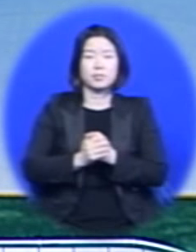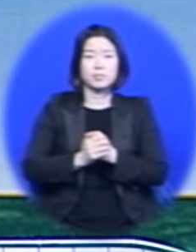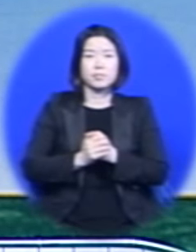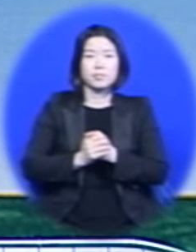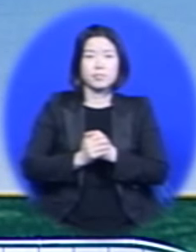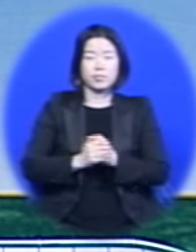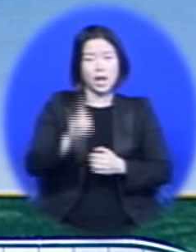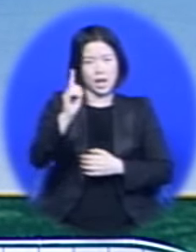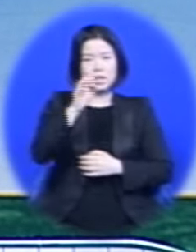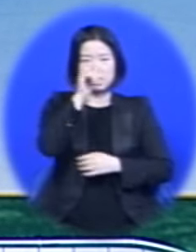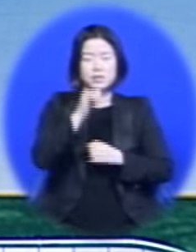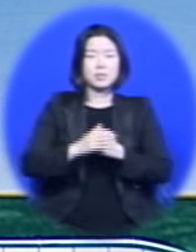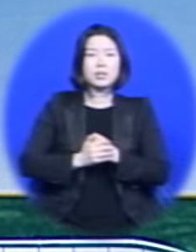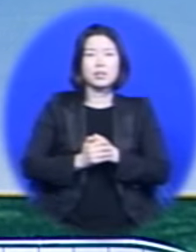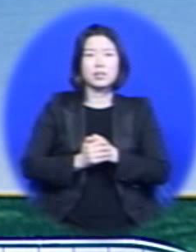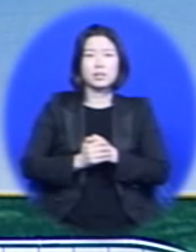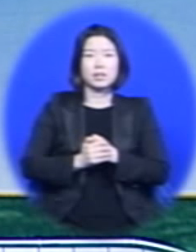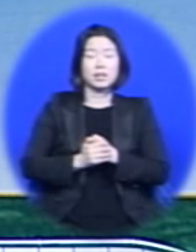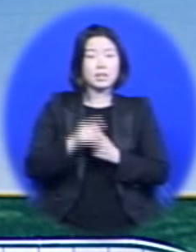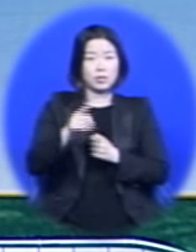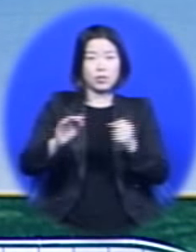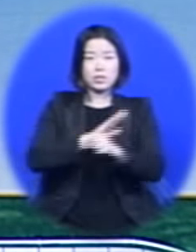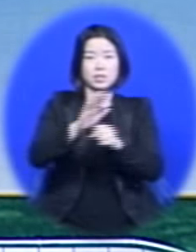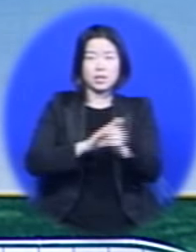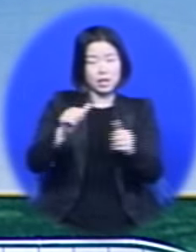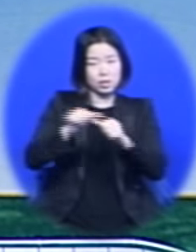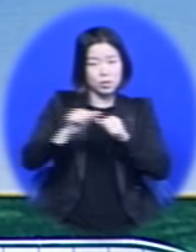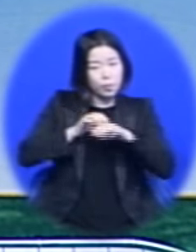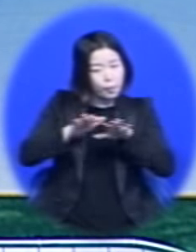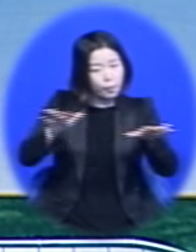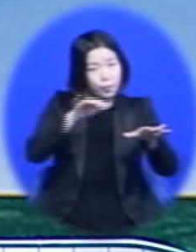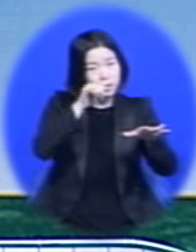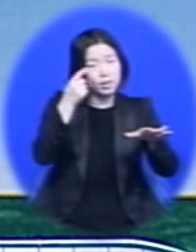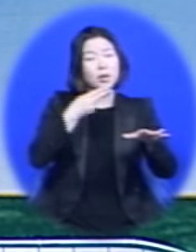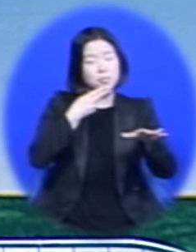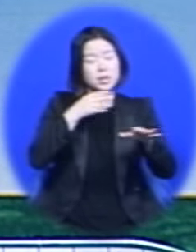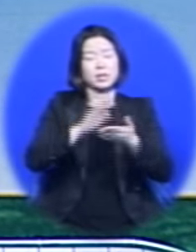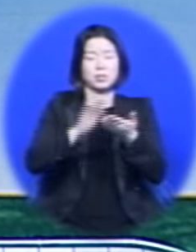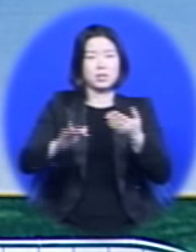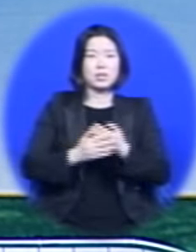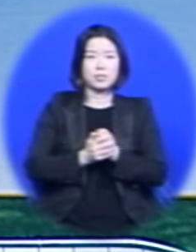한 가지 있습니다. 그것은 사랑으로 소문났느냐 하는 것입니다.